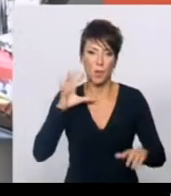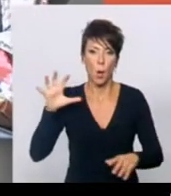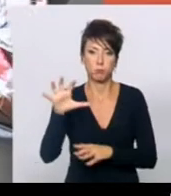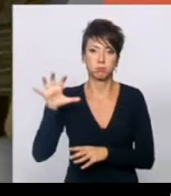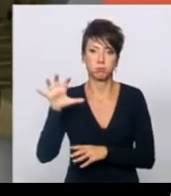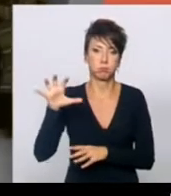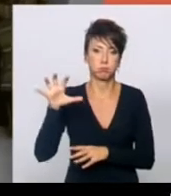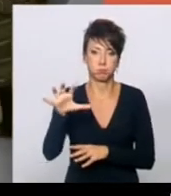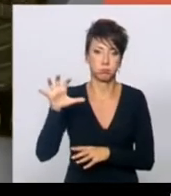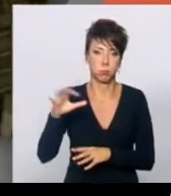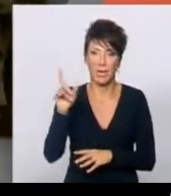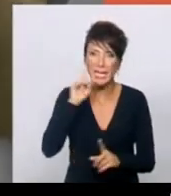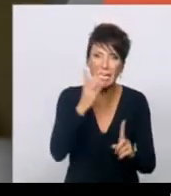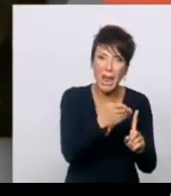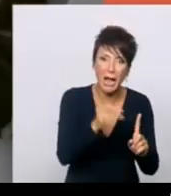από το κατάστημα.